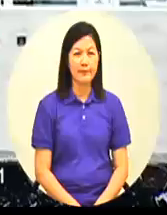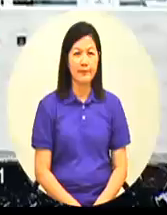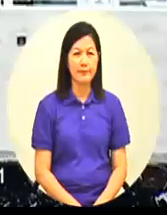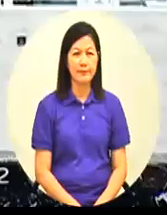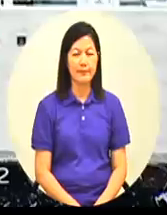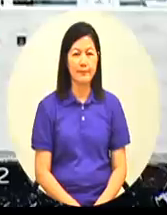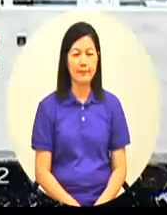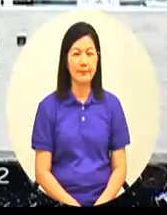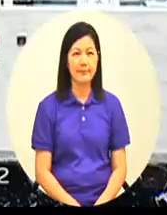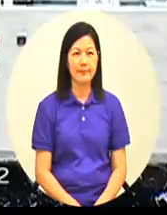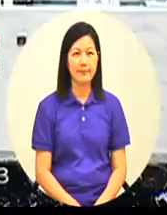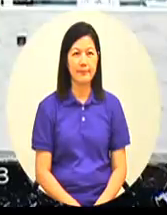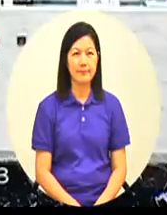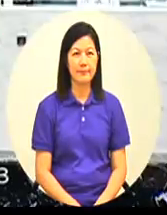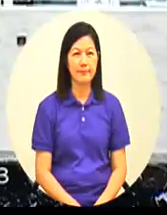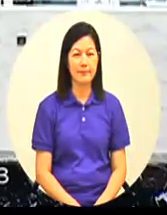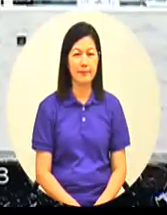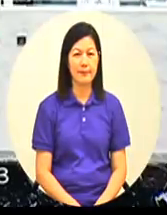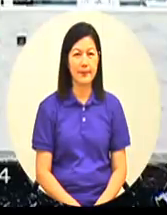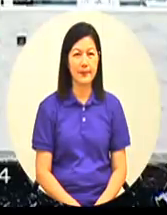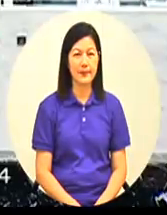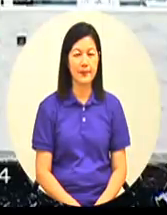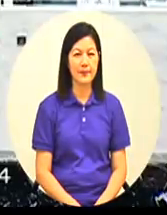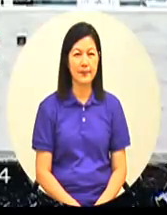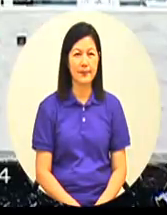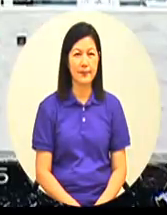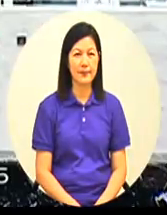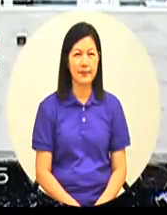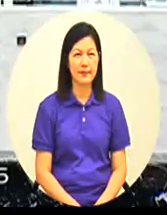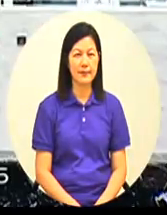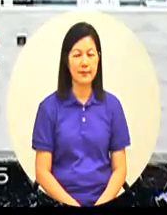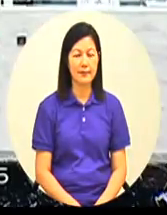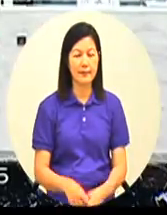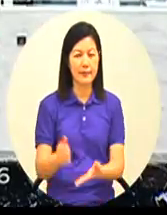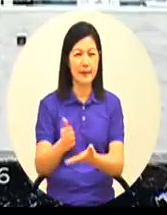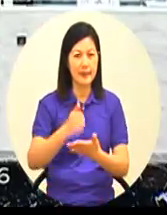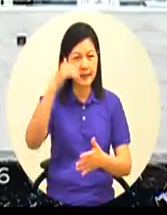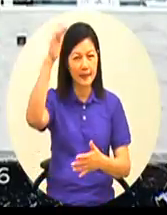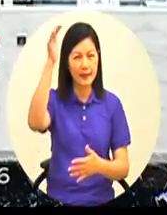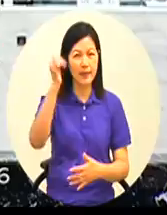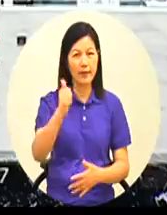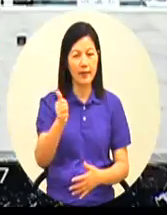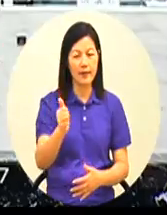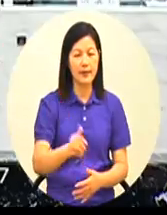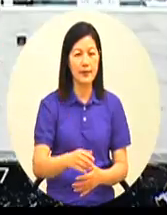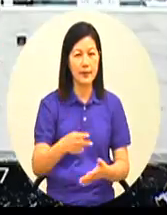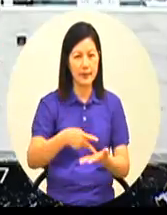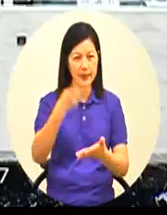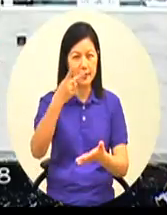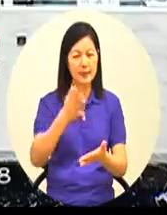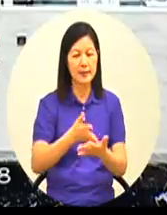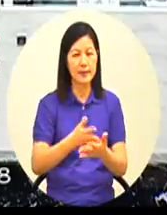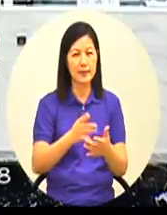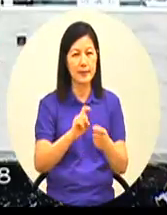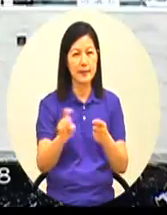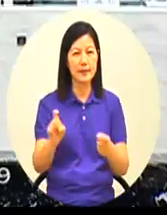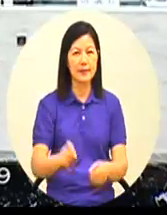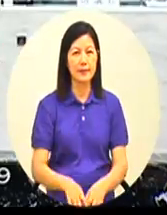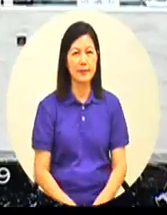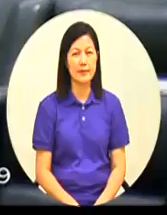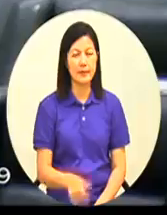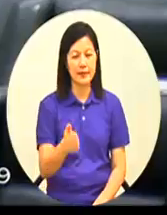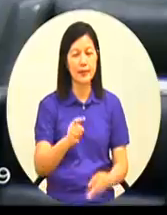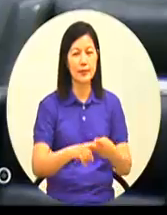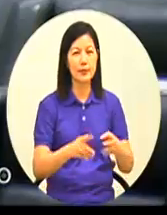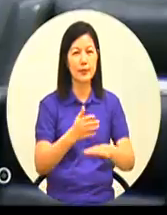好，谢谢啊。我们再请高敏玲议员第二次发言10分钟。 好，谢谢主